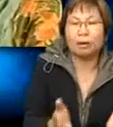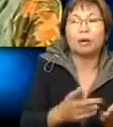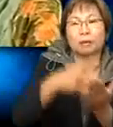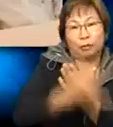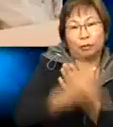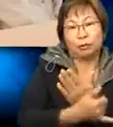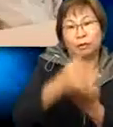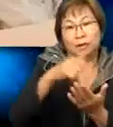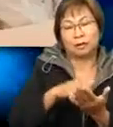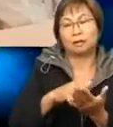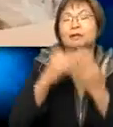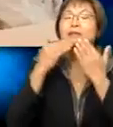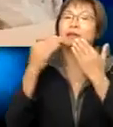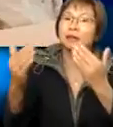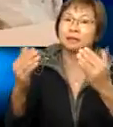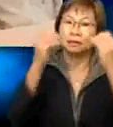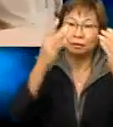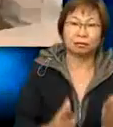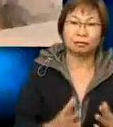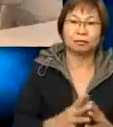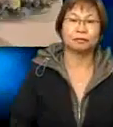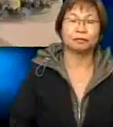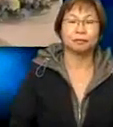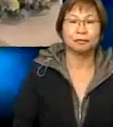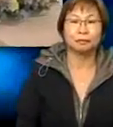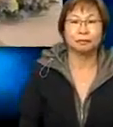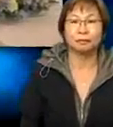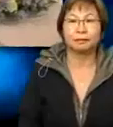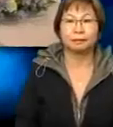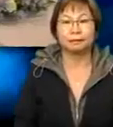ini. Terima kasih, cikgu.